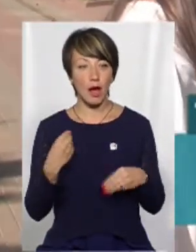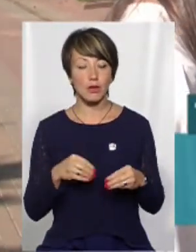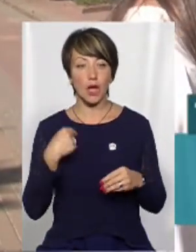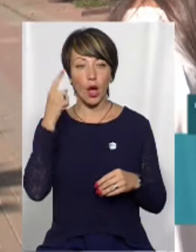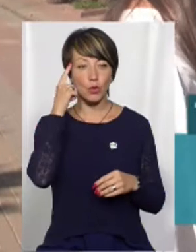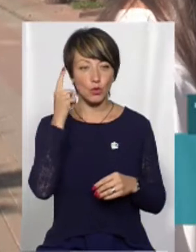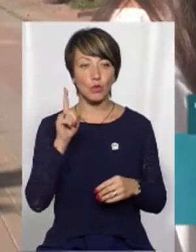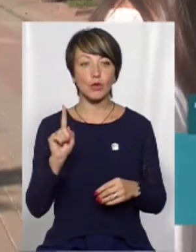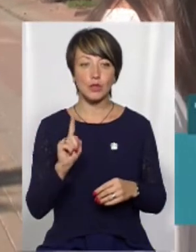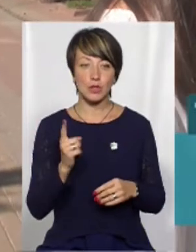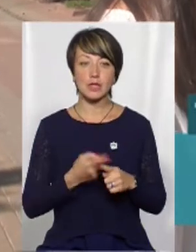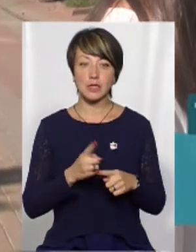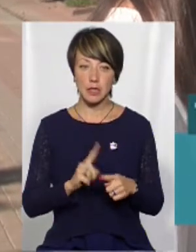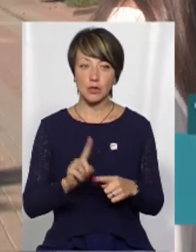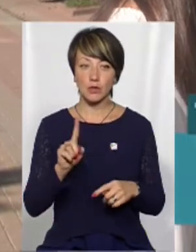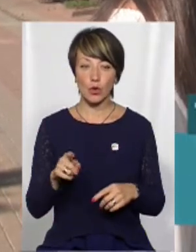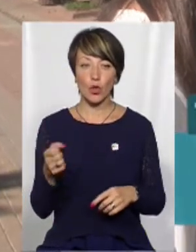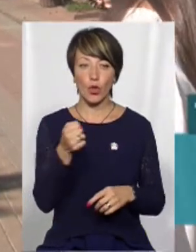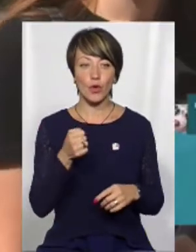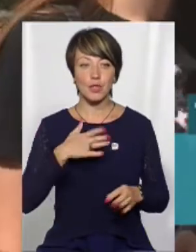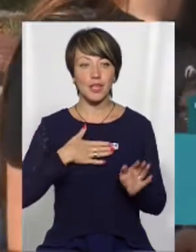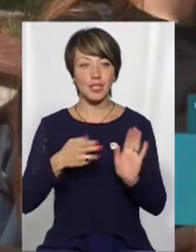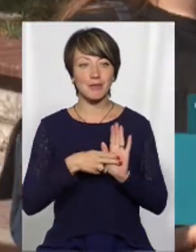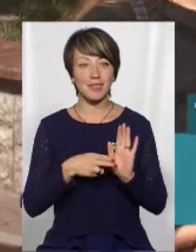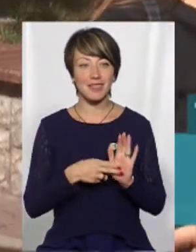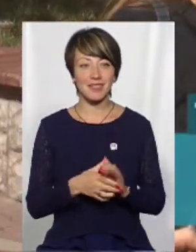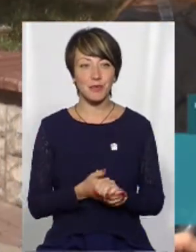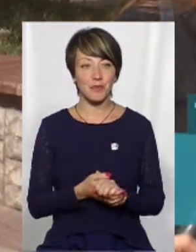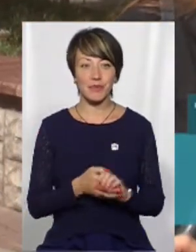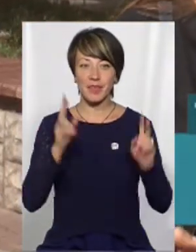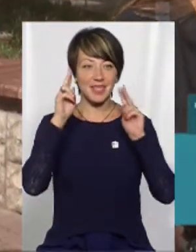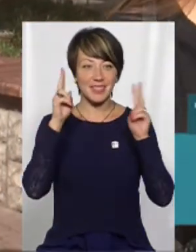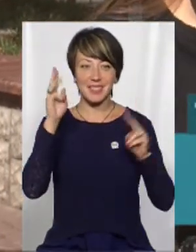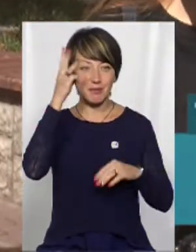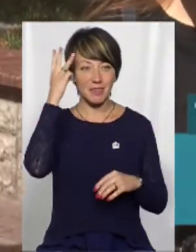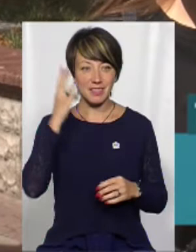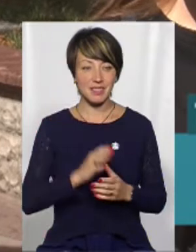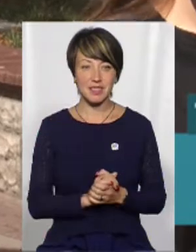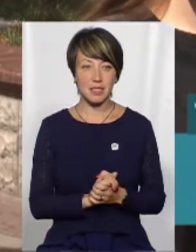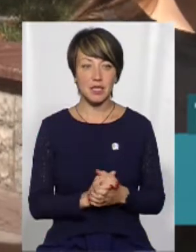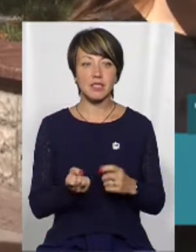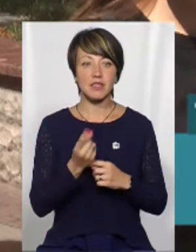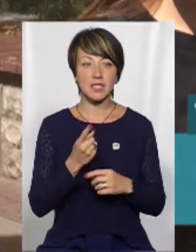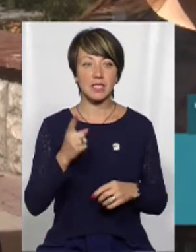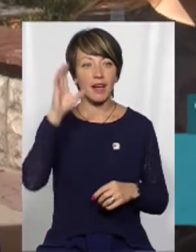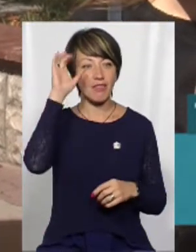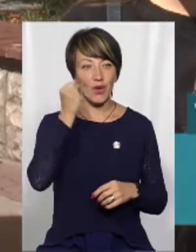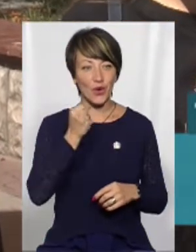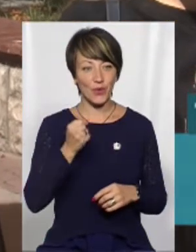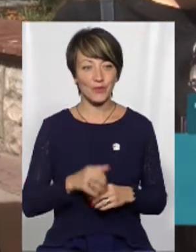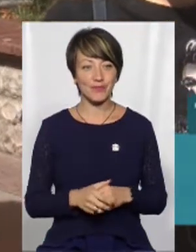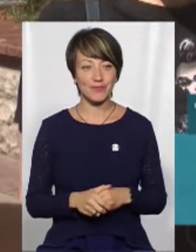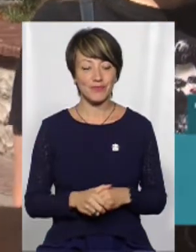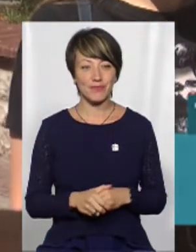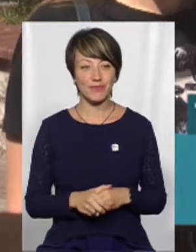Я думаю, це того, що носять наші бренди. Не знаю, я не з Хмельницька. Я не з Хмельницька. А звідки ви? З Кривого Рогу. Кривого Рогу.